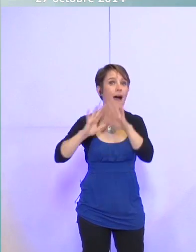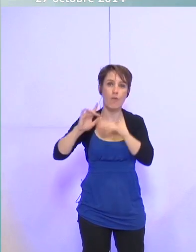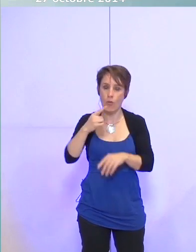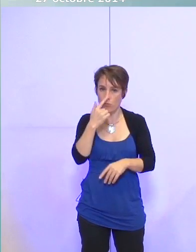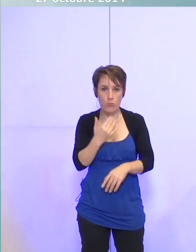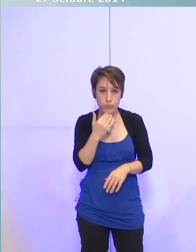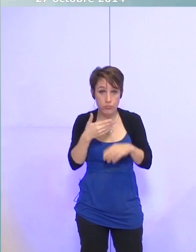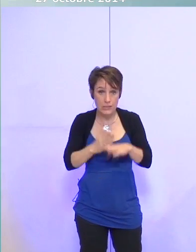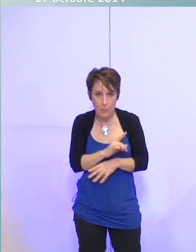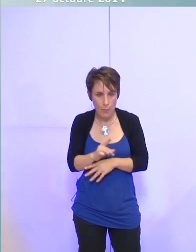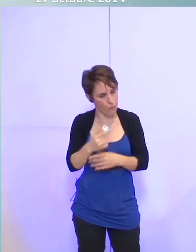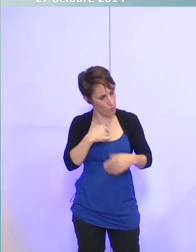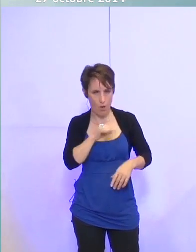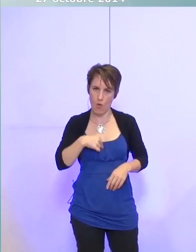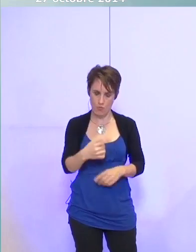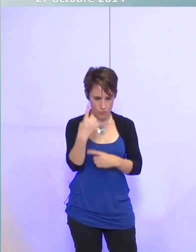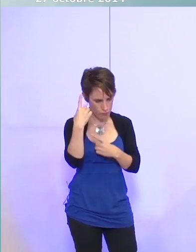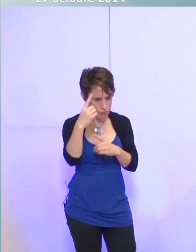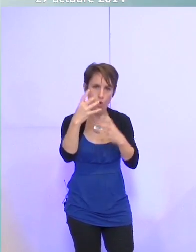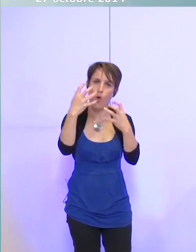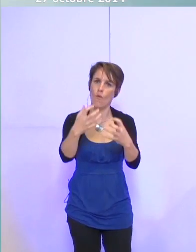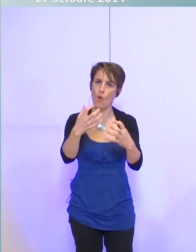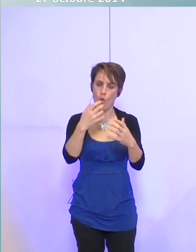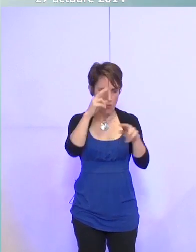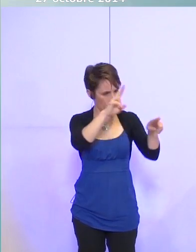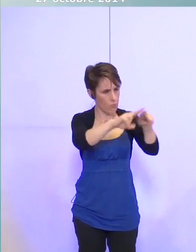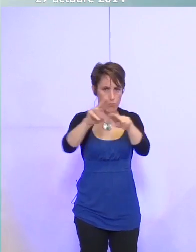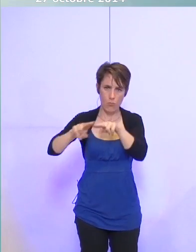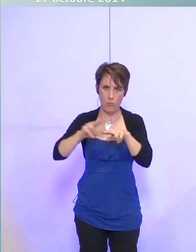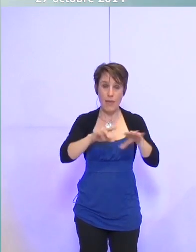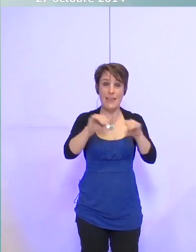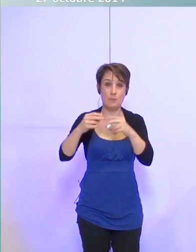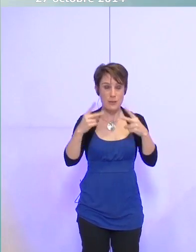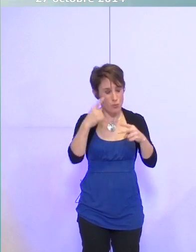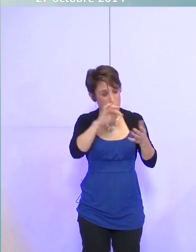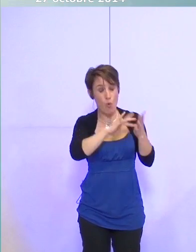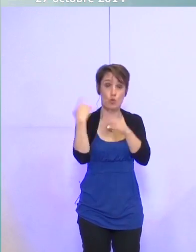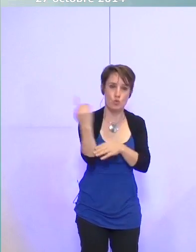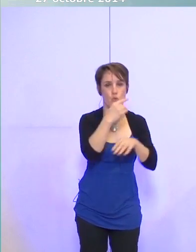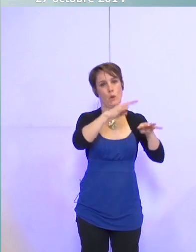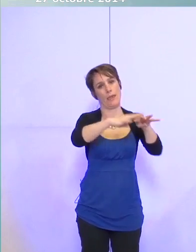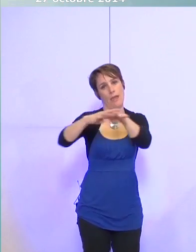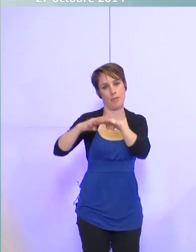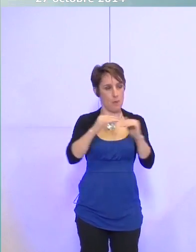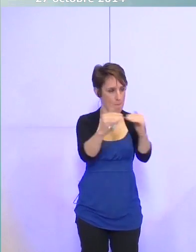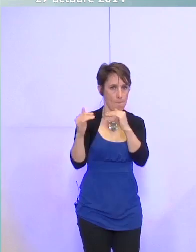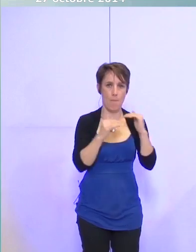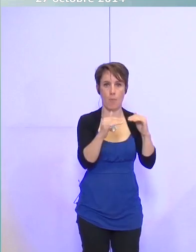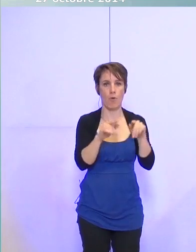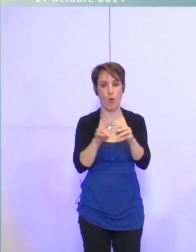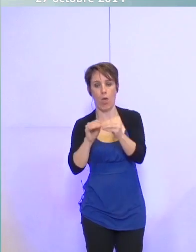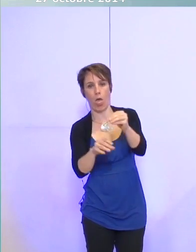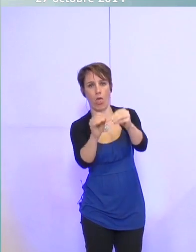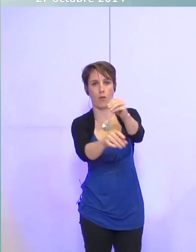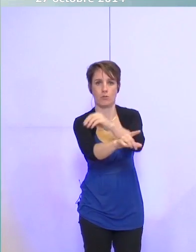attachement à envisager les aménagements des espaces publics dans l'ensemble des quartiers avec le même soin que ce qui peut être